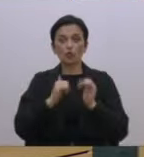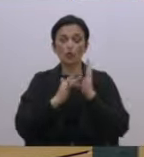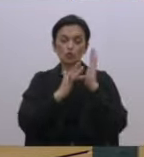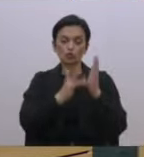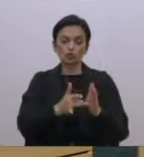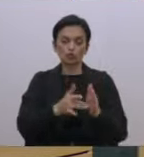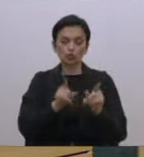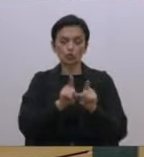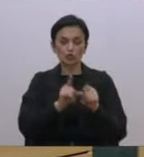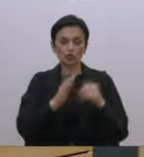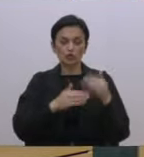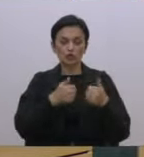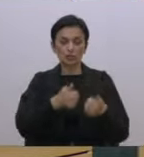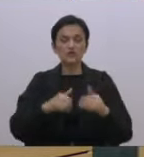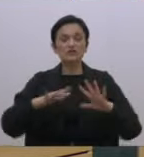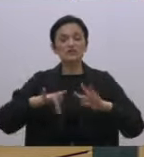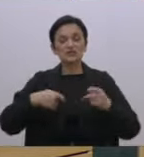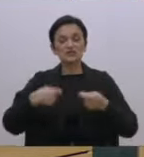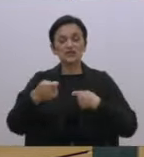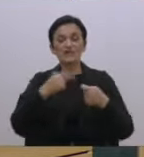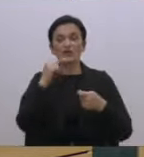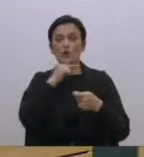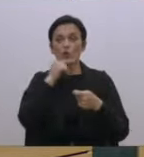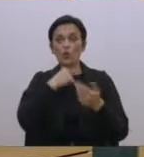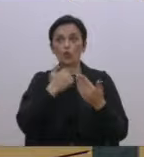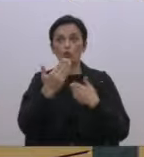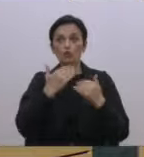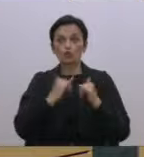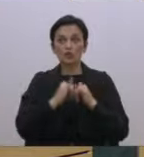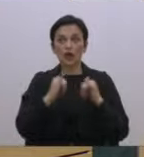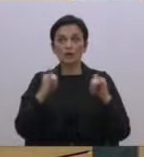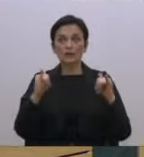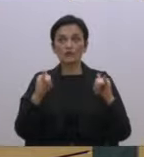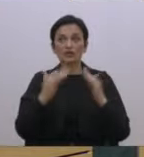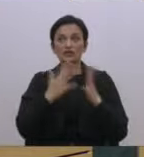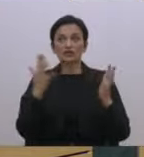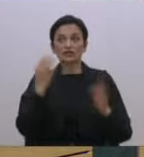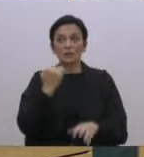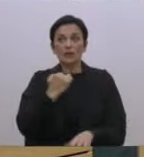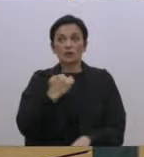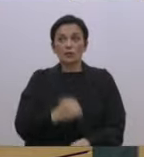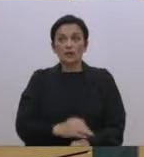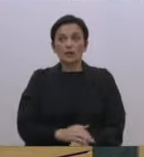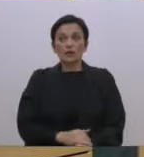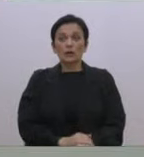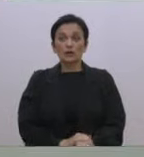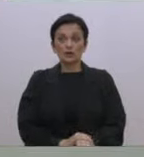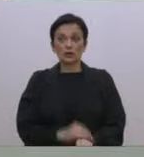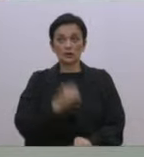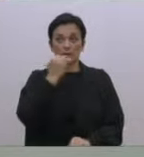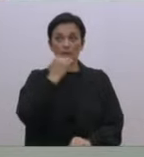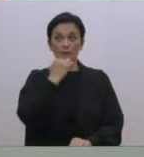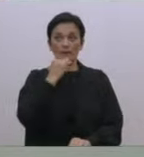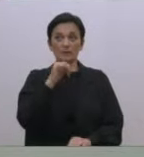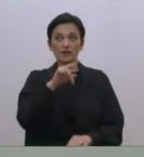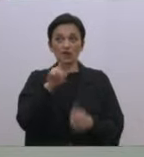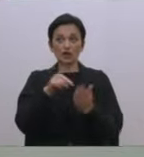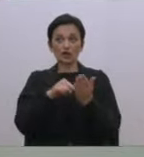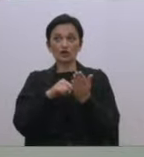და სავაჭრო ეკონომიკური ურთიერთობების გაღრმავებას. დიდი მადლობა. მადლობთ.